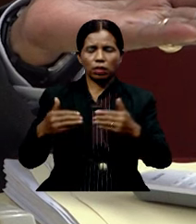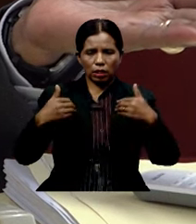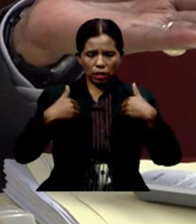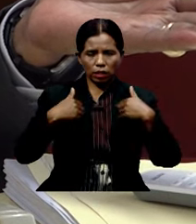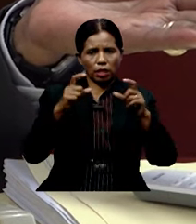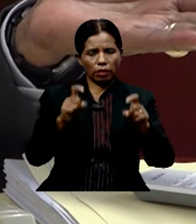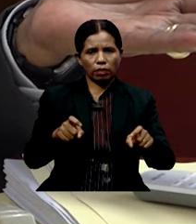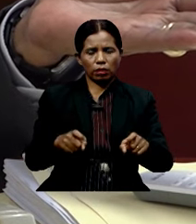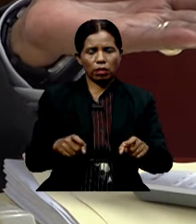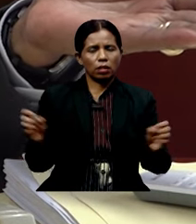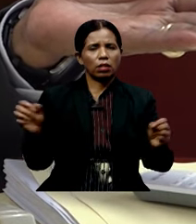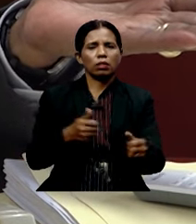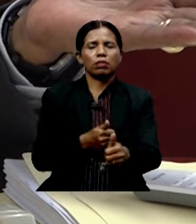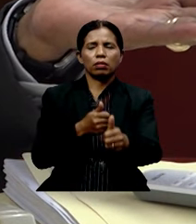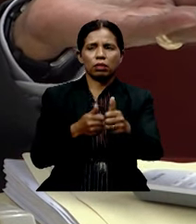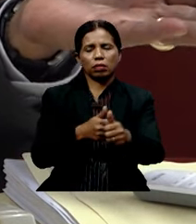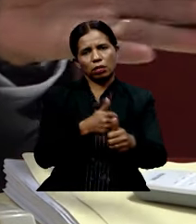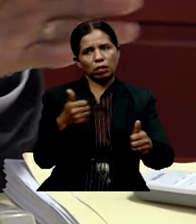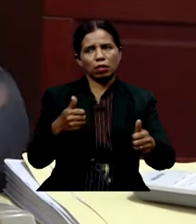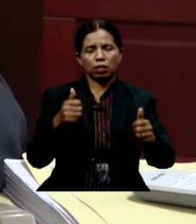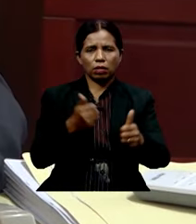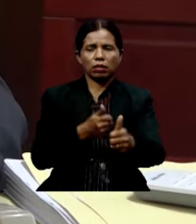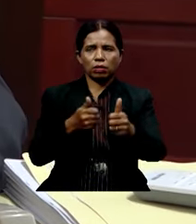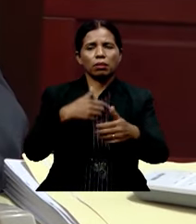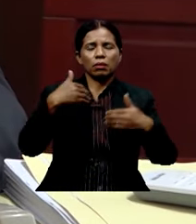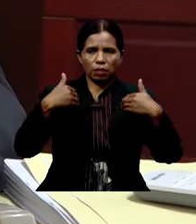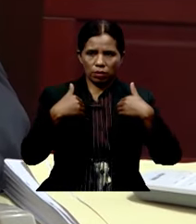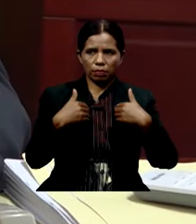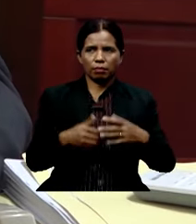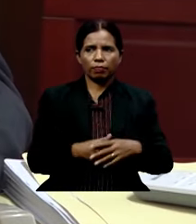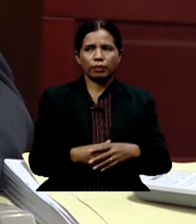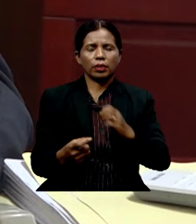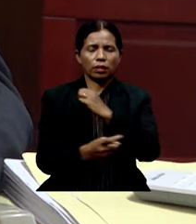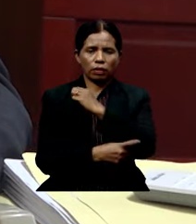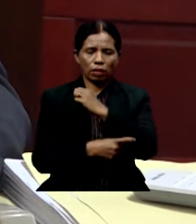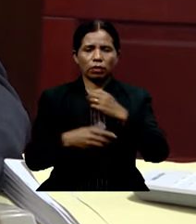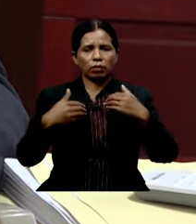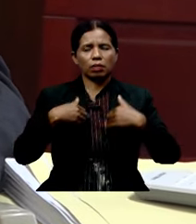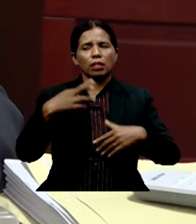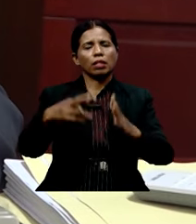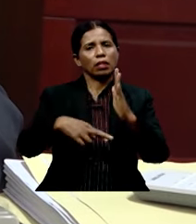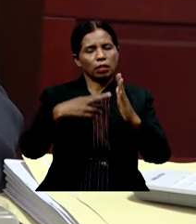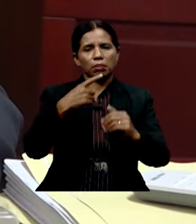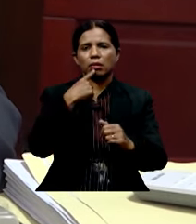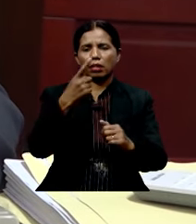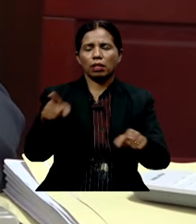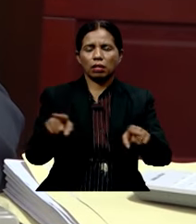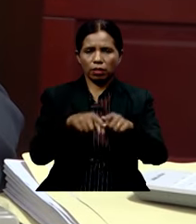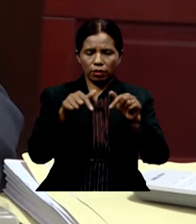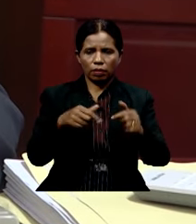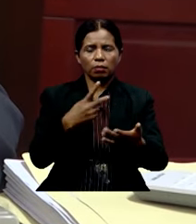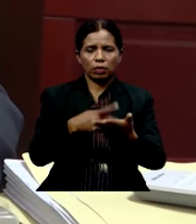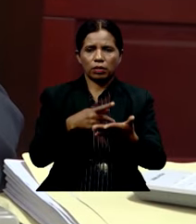kuando la kumpri ona ne buat proses siluk ten setui rmai iha. Sansaun iya, ne regras mahat ada yang sana. Proses itu